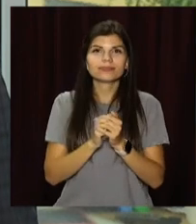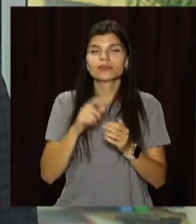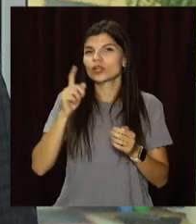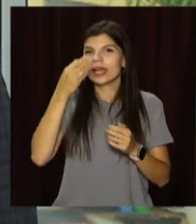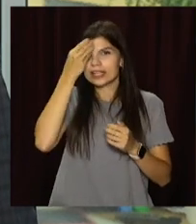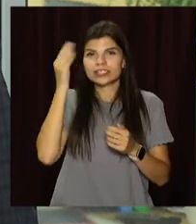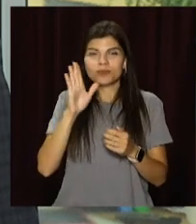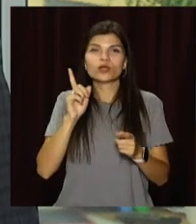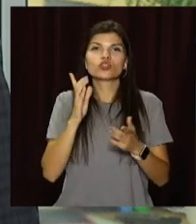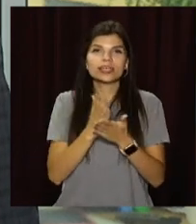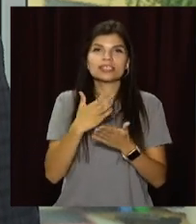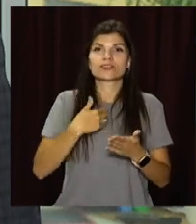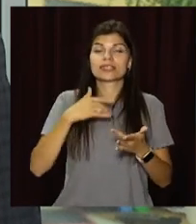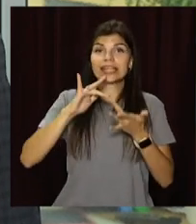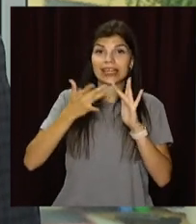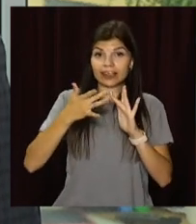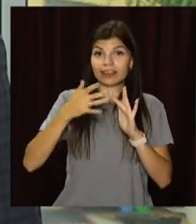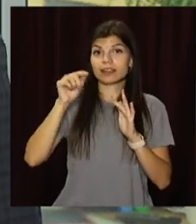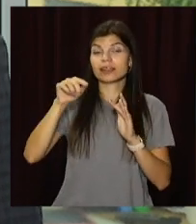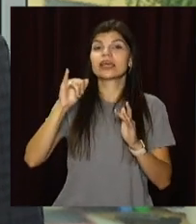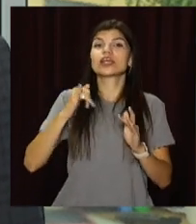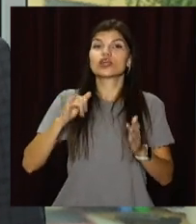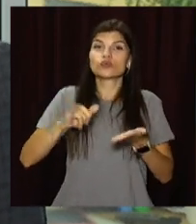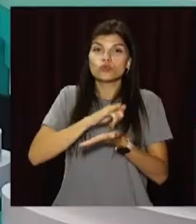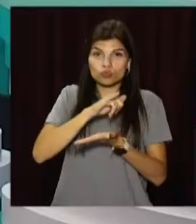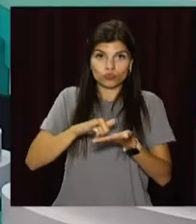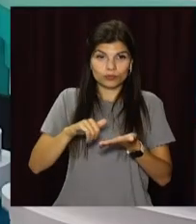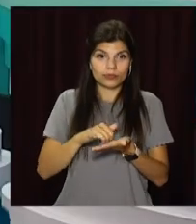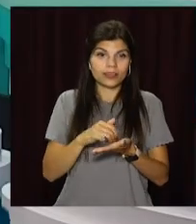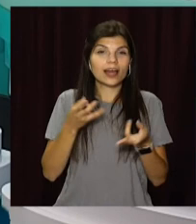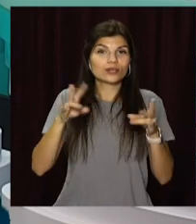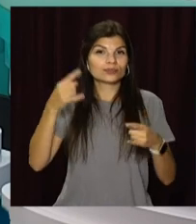Не забувайте про сюжети в соціальних мережах та на нашому YouTube-каналі.